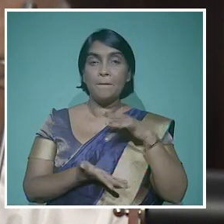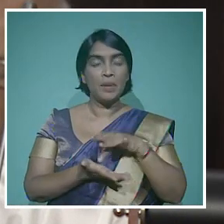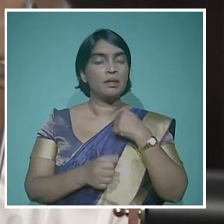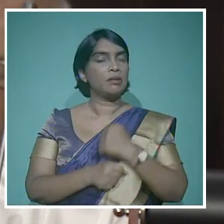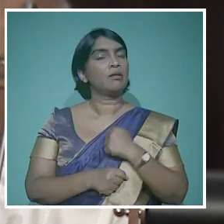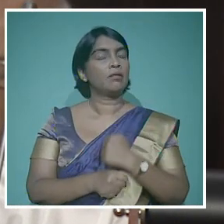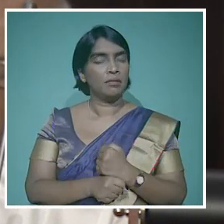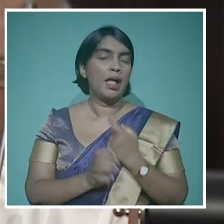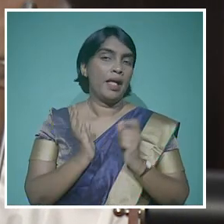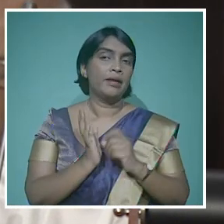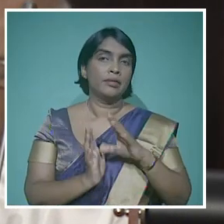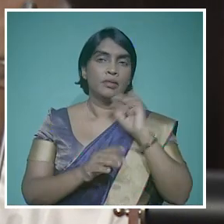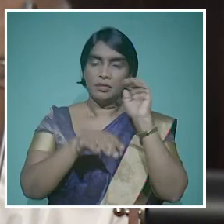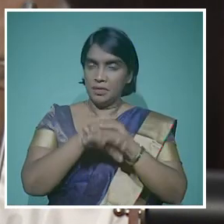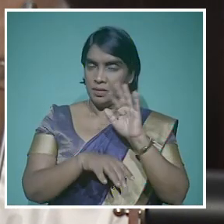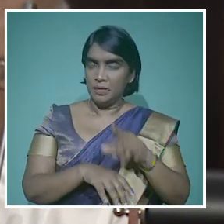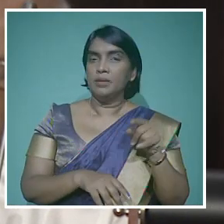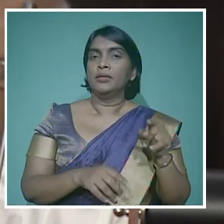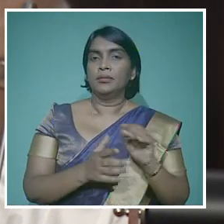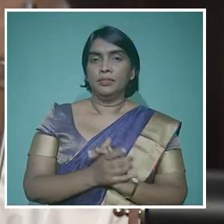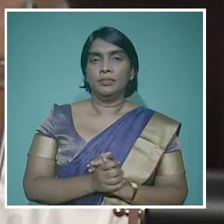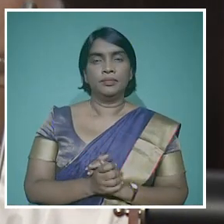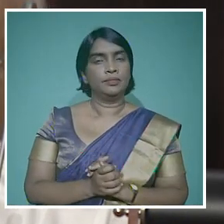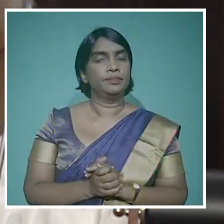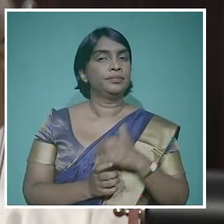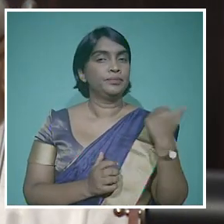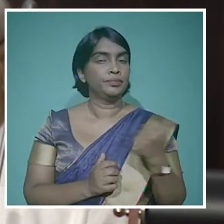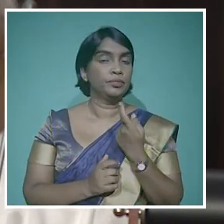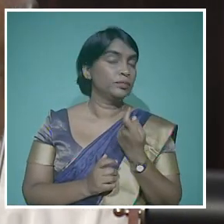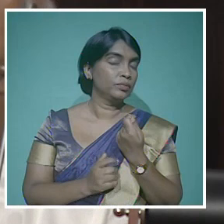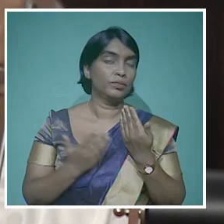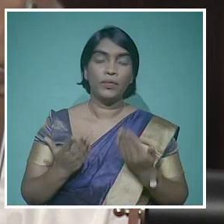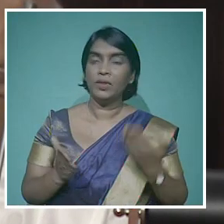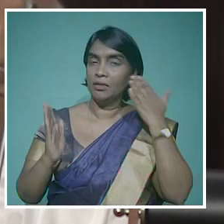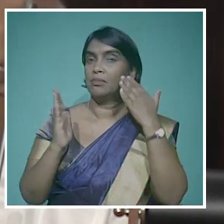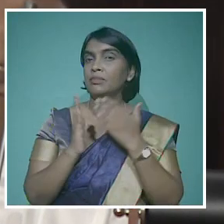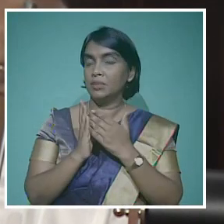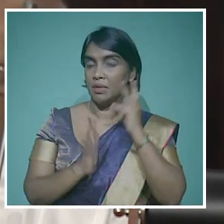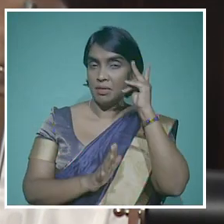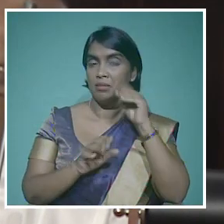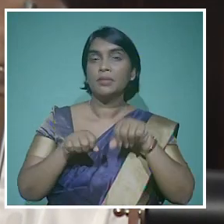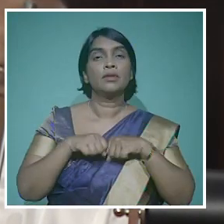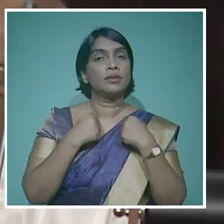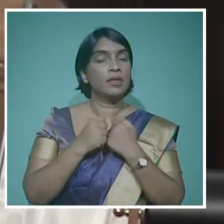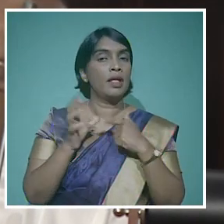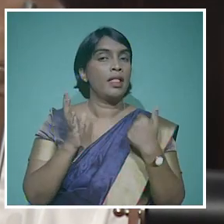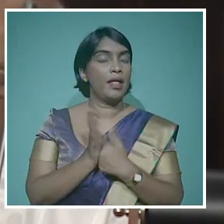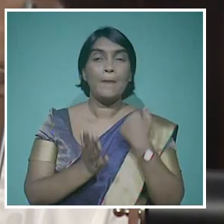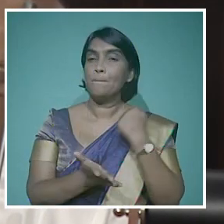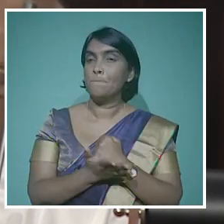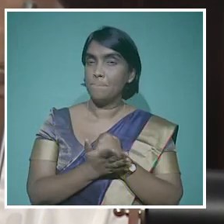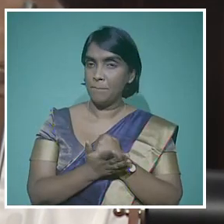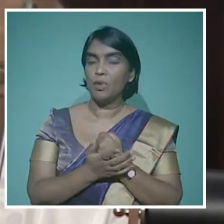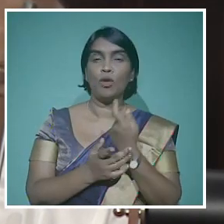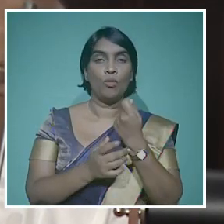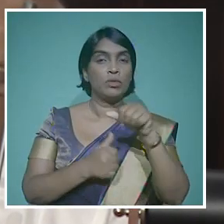රජයේ ණය ලෙස හඳුනා ගනු ලැබේ. නව මූල්‍ය වත්කම් කළමනාකාර සමාගම් පනත බැංකුවල හා